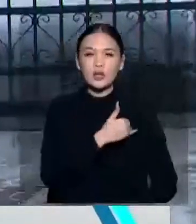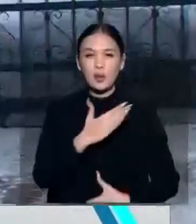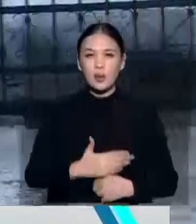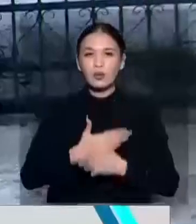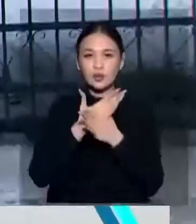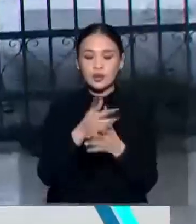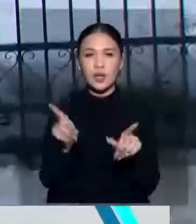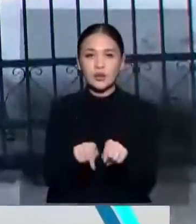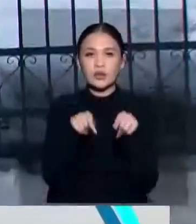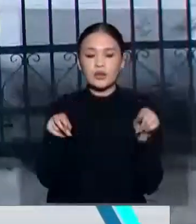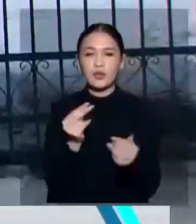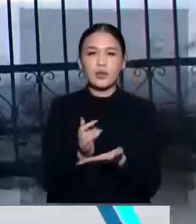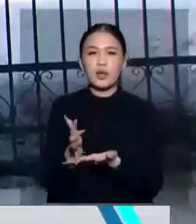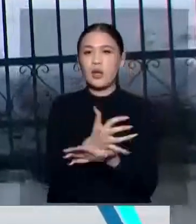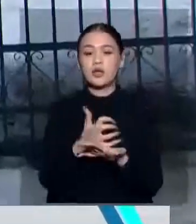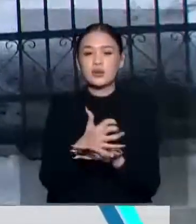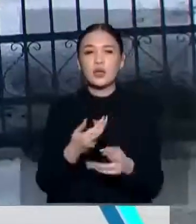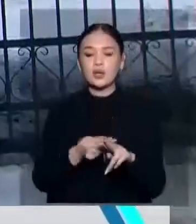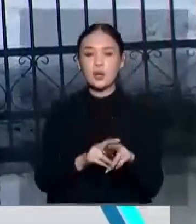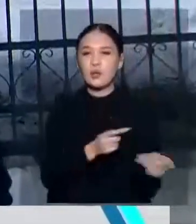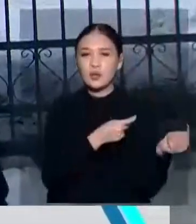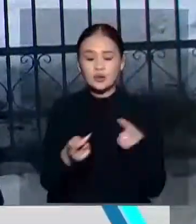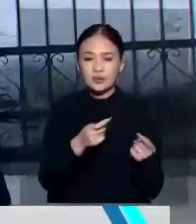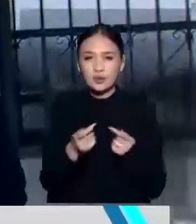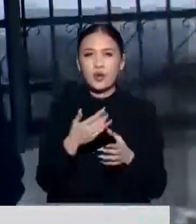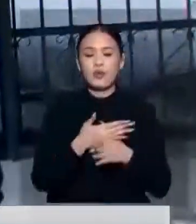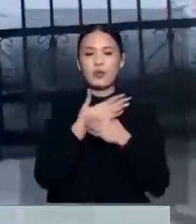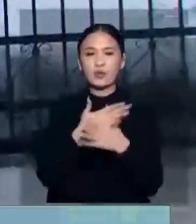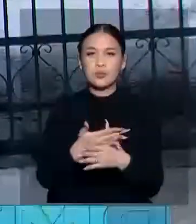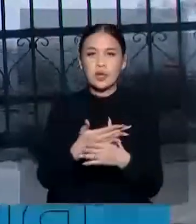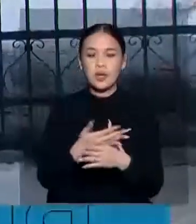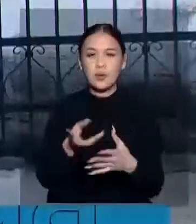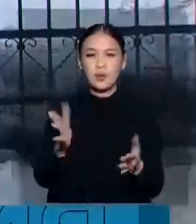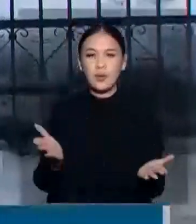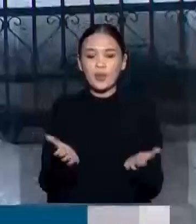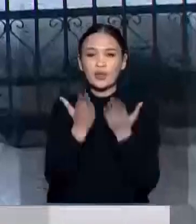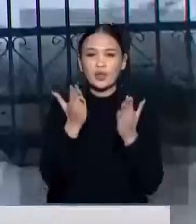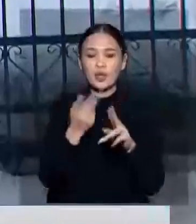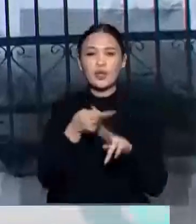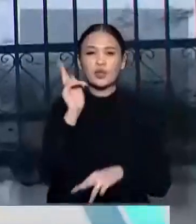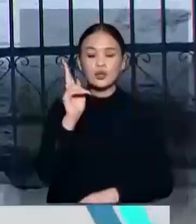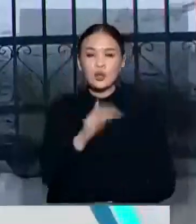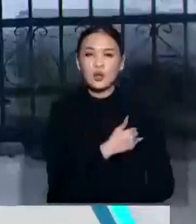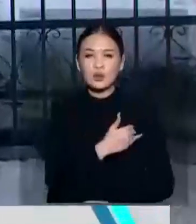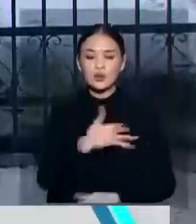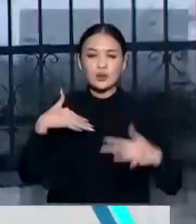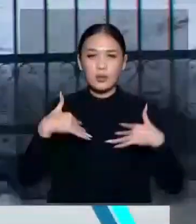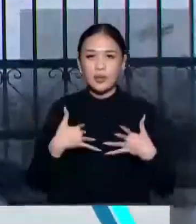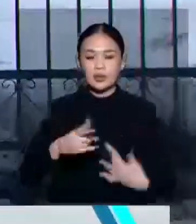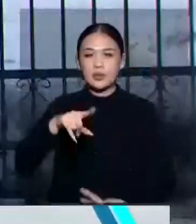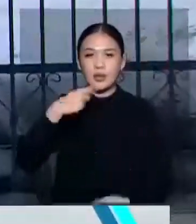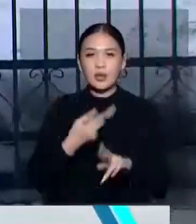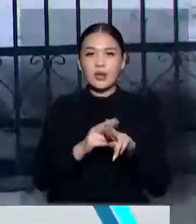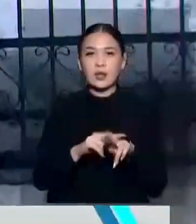открывает сборы привозят гуманитарную помощь и оказывают информационную поддержку для тех кто хочет выразиться болезни